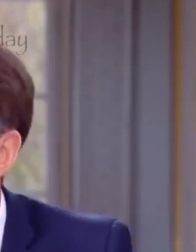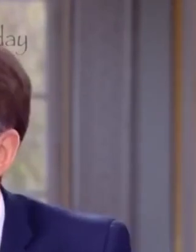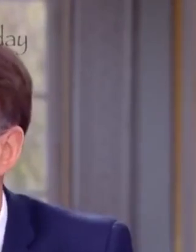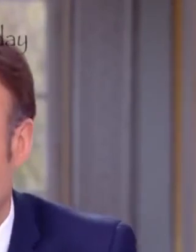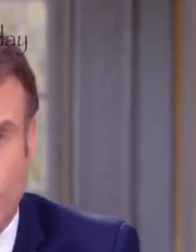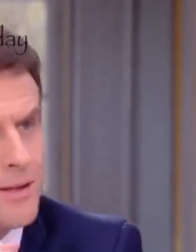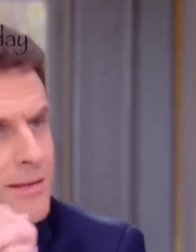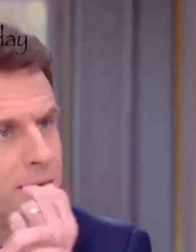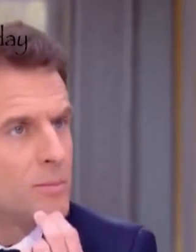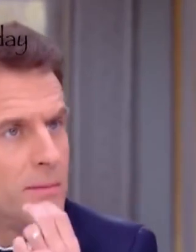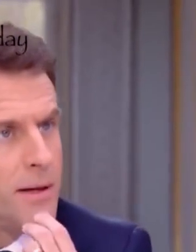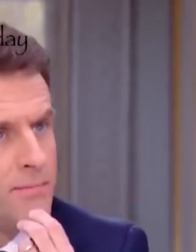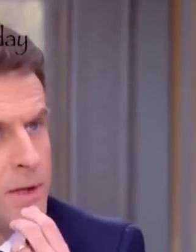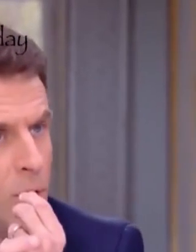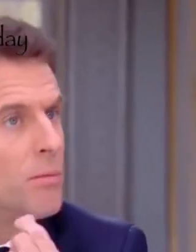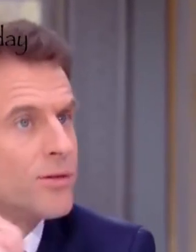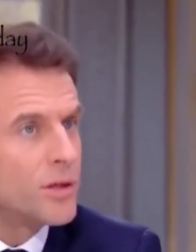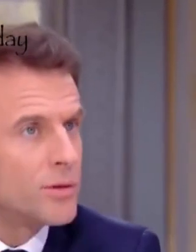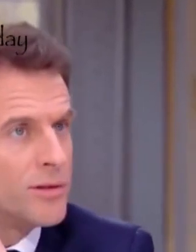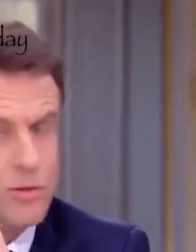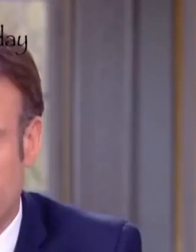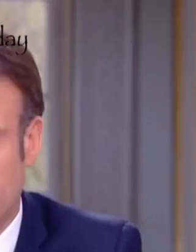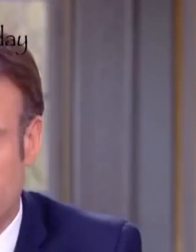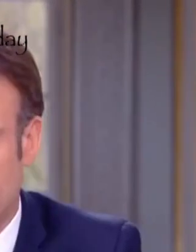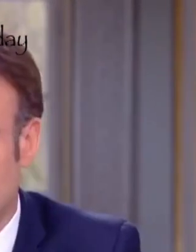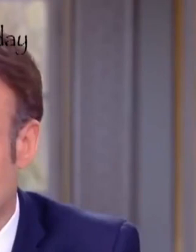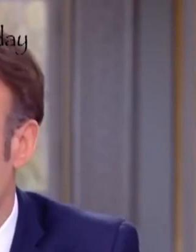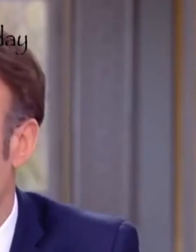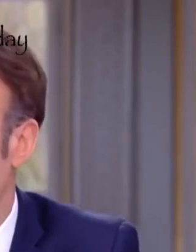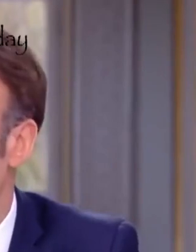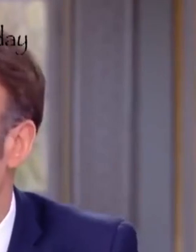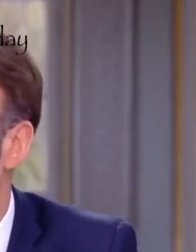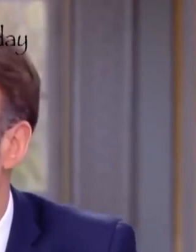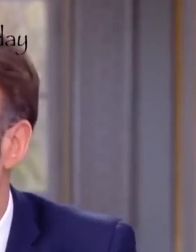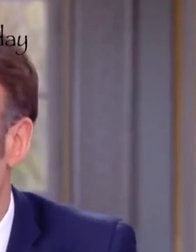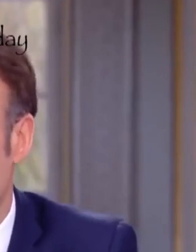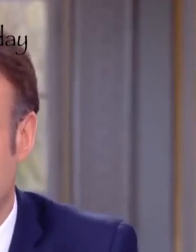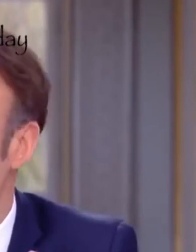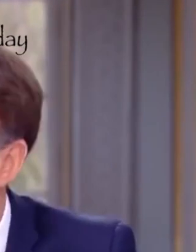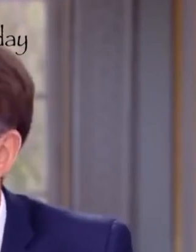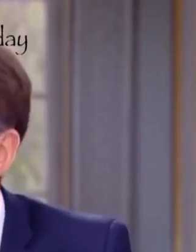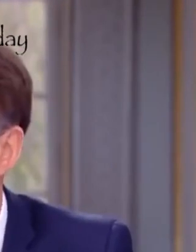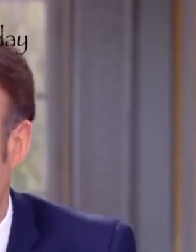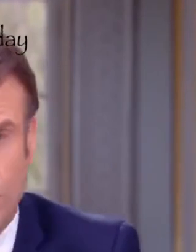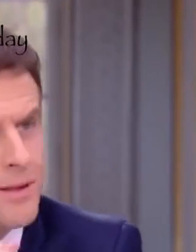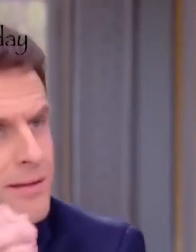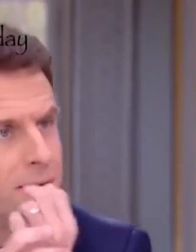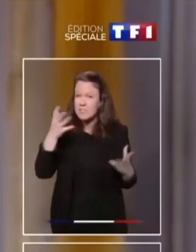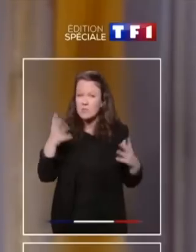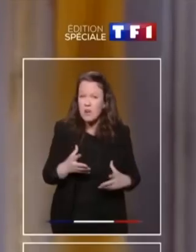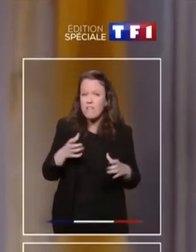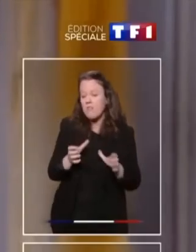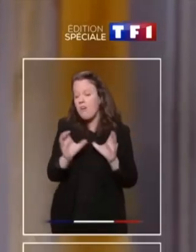с дорогущей цацкой в кадре по меньшей мере неприлично? Макрон решил отредактировать